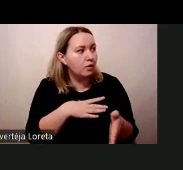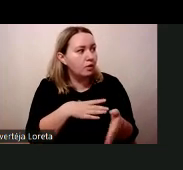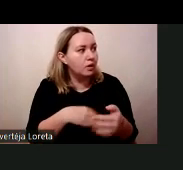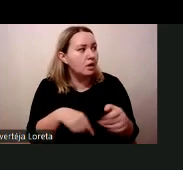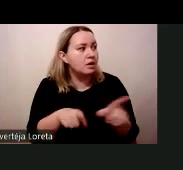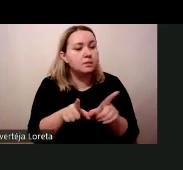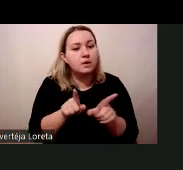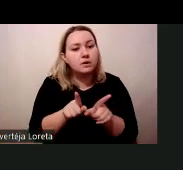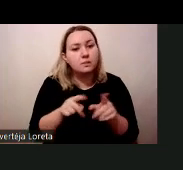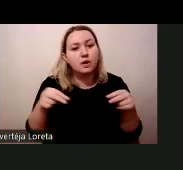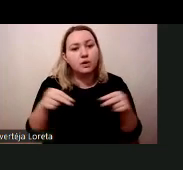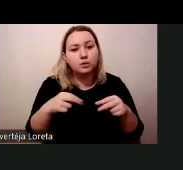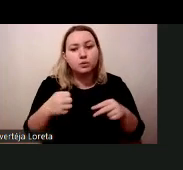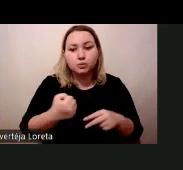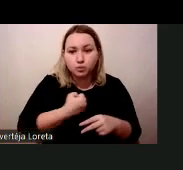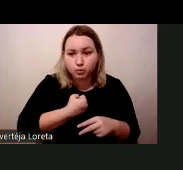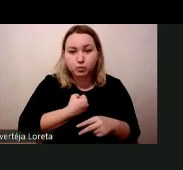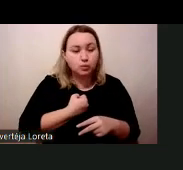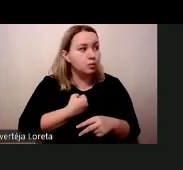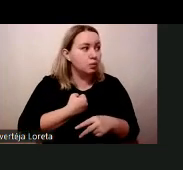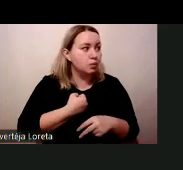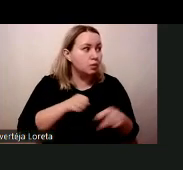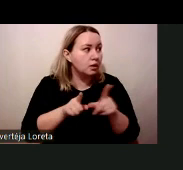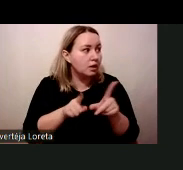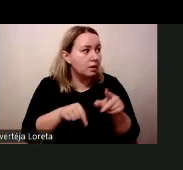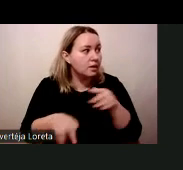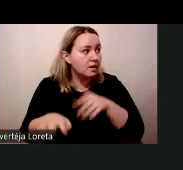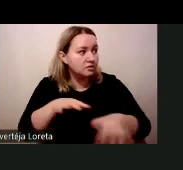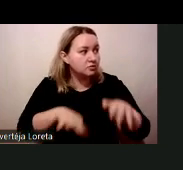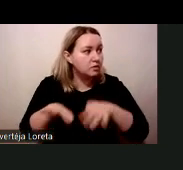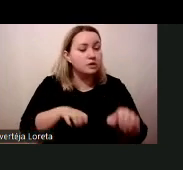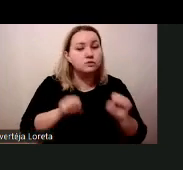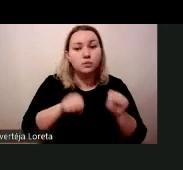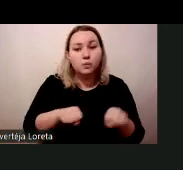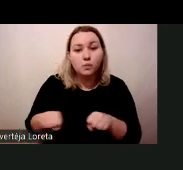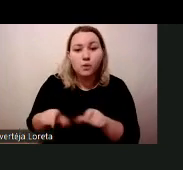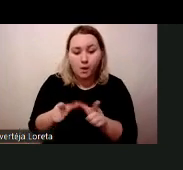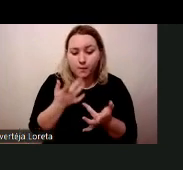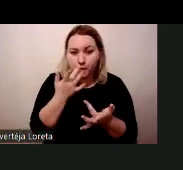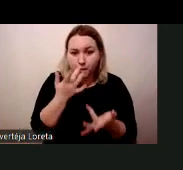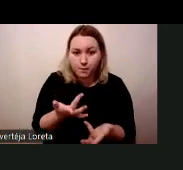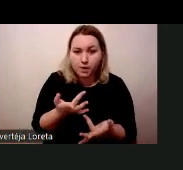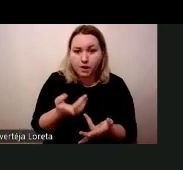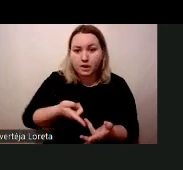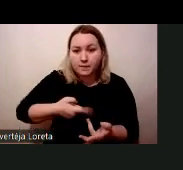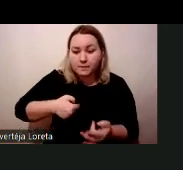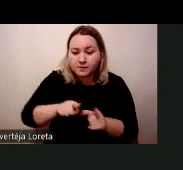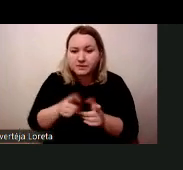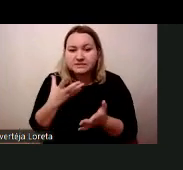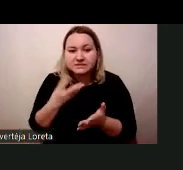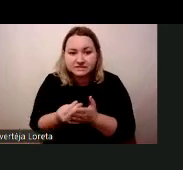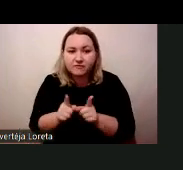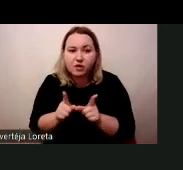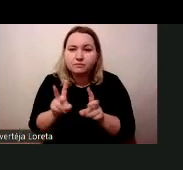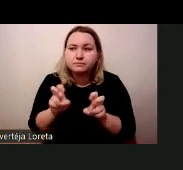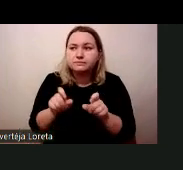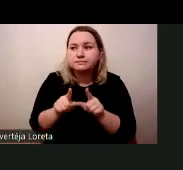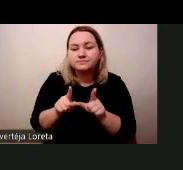tikrų įrodymų, kurie įrodo situaciją. Ir mes turėjome supaprastinti savo raštingumo politiką. Norėjome,